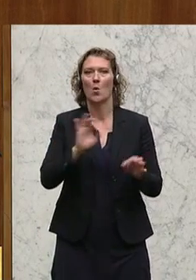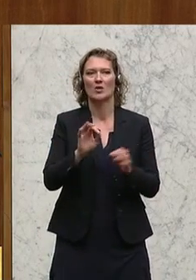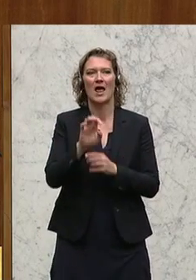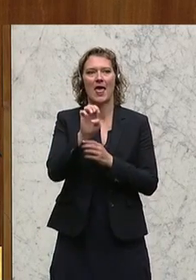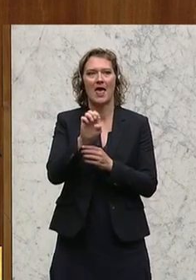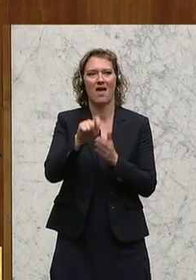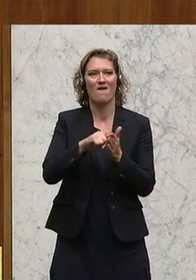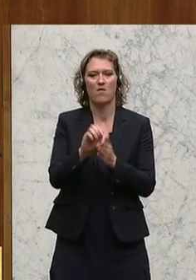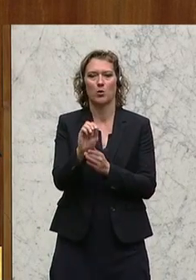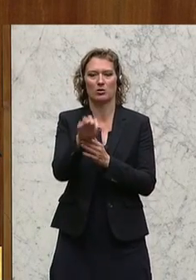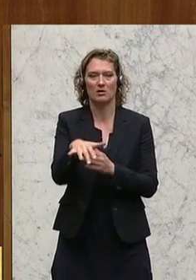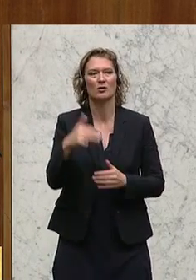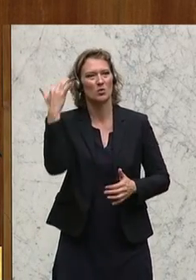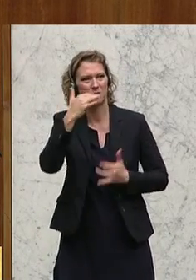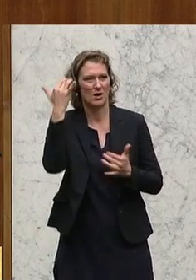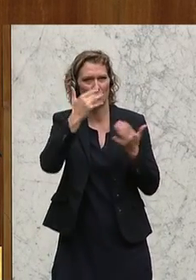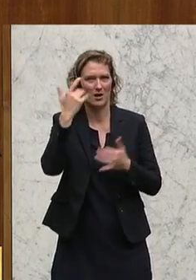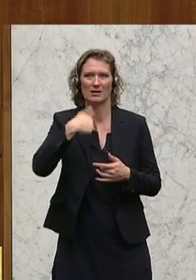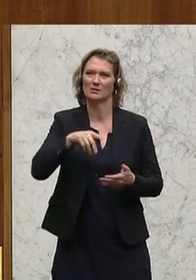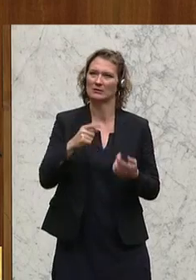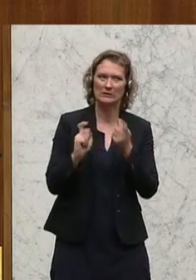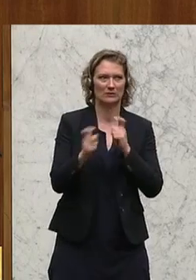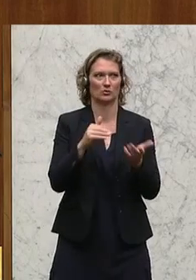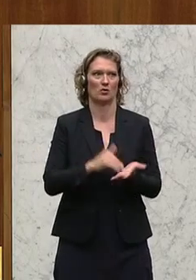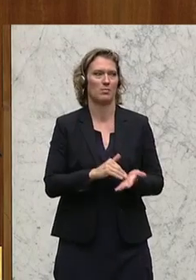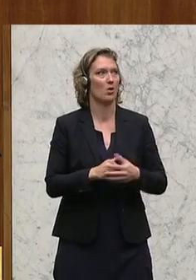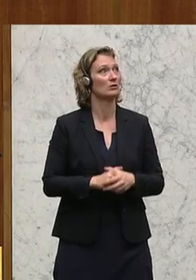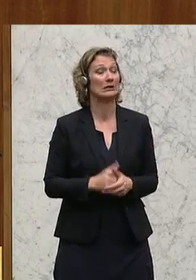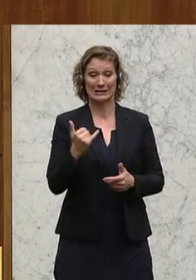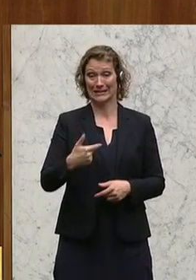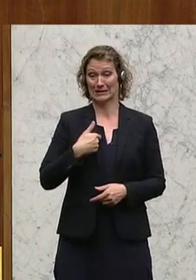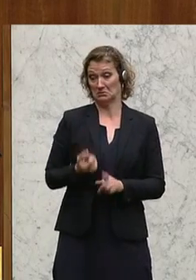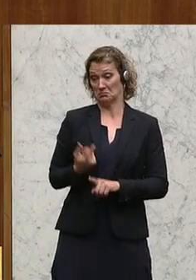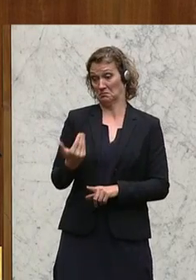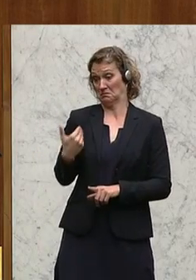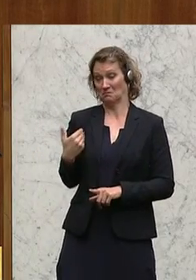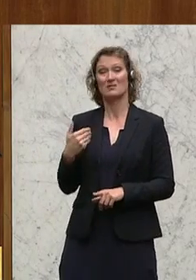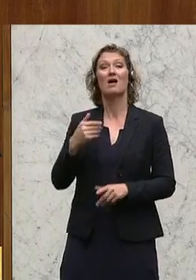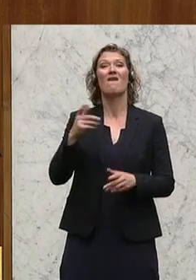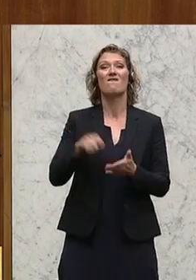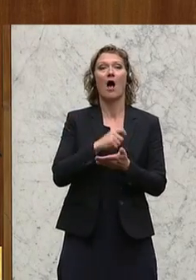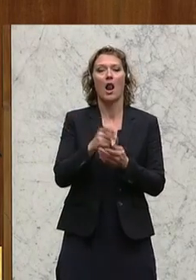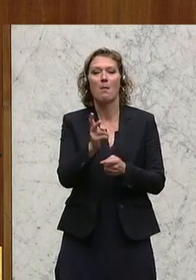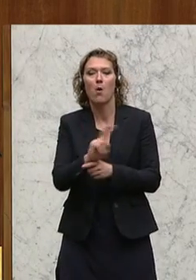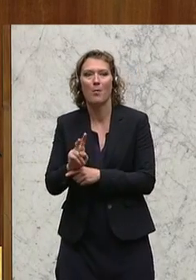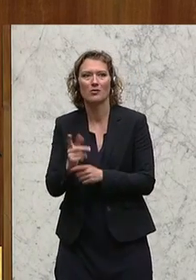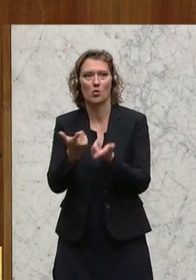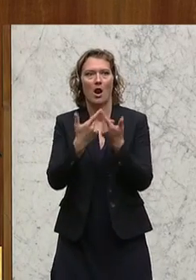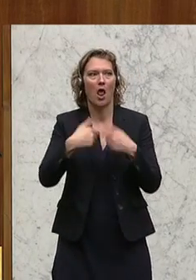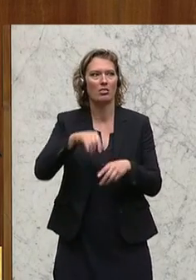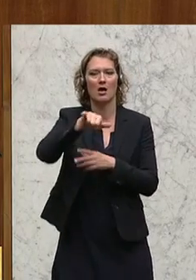E-Voting. Und ich möchte noch einen Punkt dazu sagen. Ich komme gerade aus einer Wahlbeobachtung in Jordanien. Wenn es